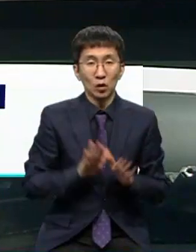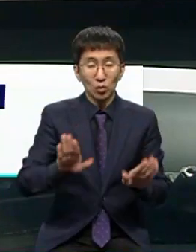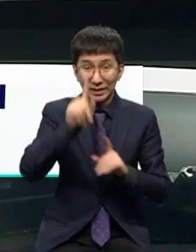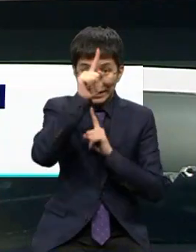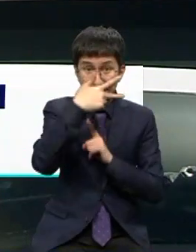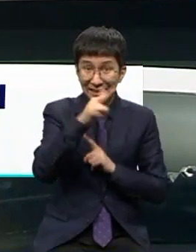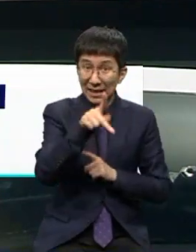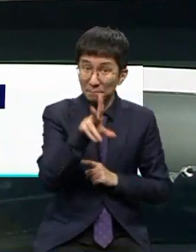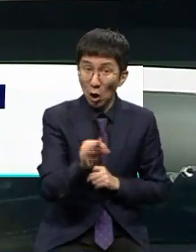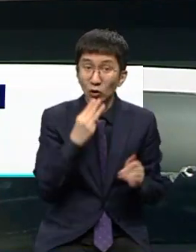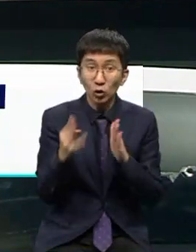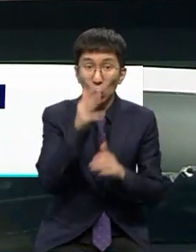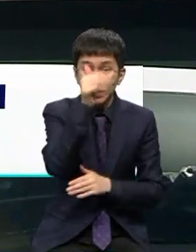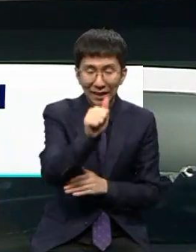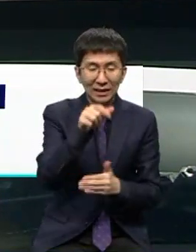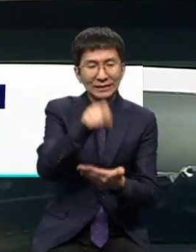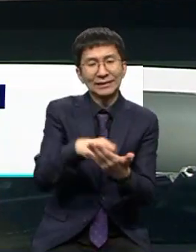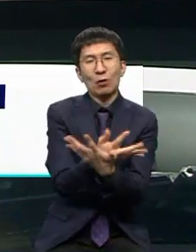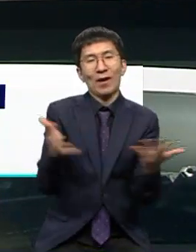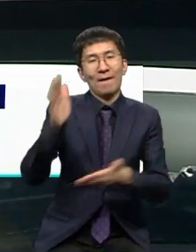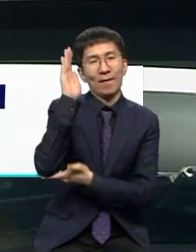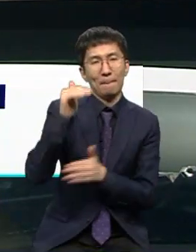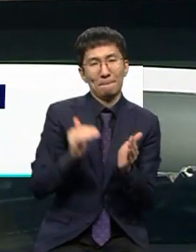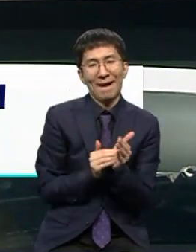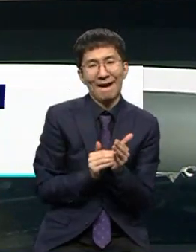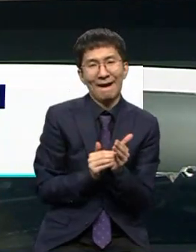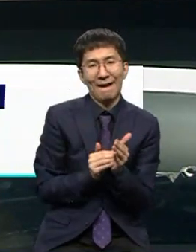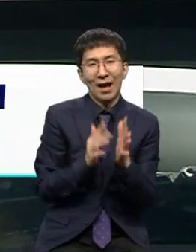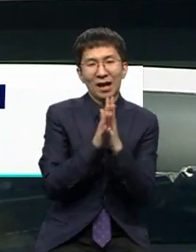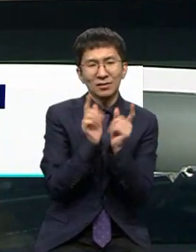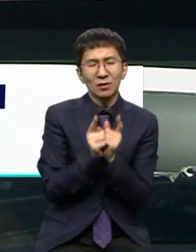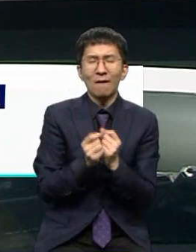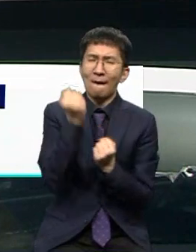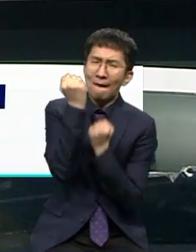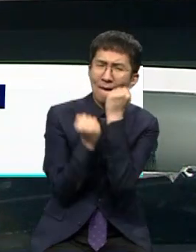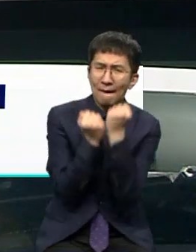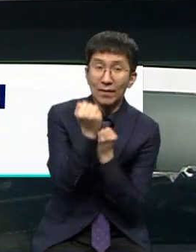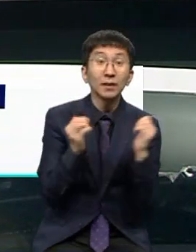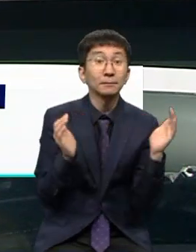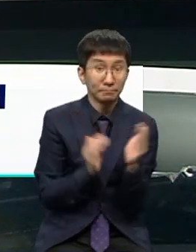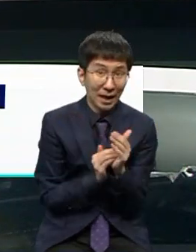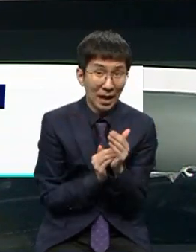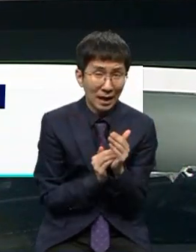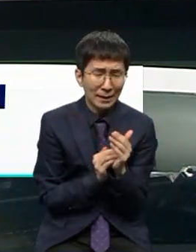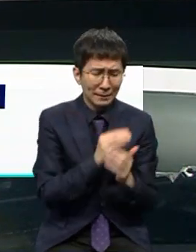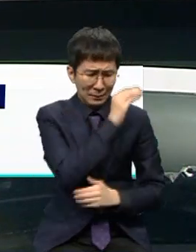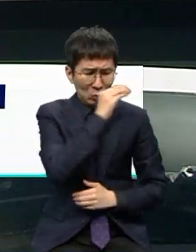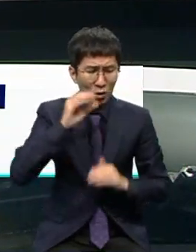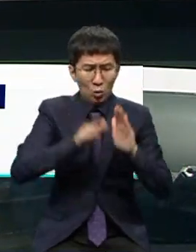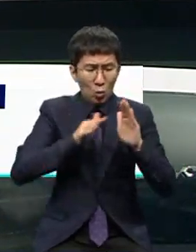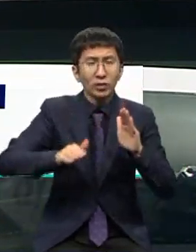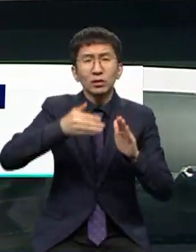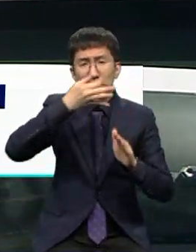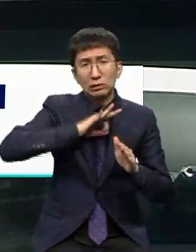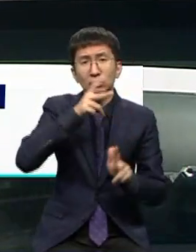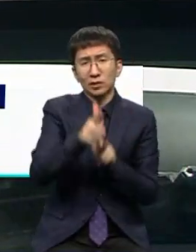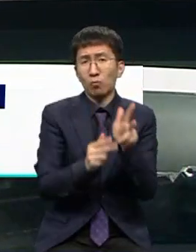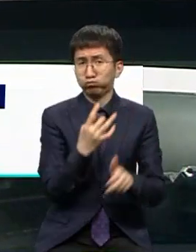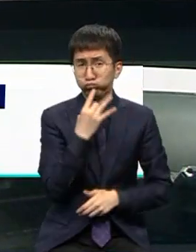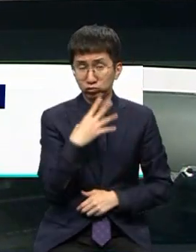이재명 경기지사는 오늘 기자회견을 열고 정면 돌파에 나섰습니다. 모범적인